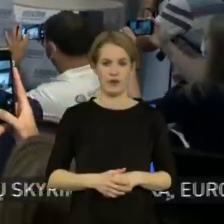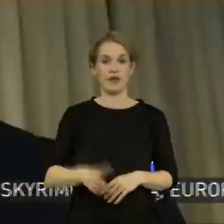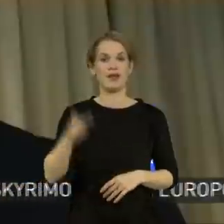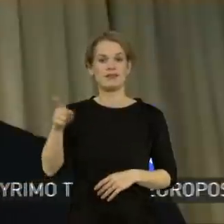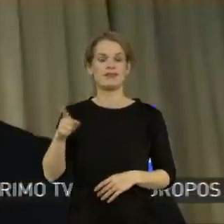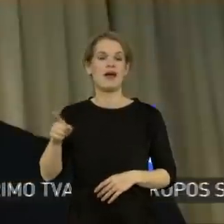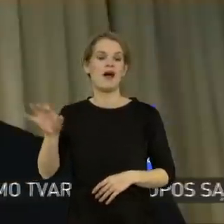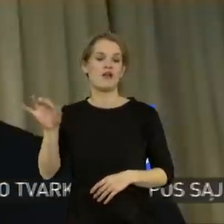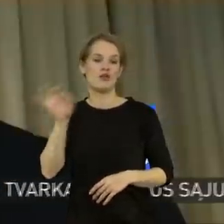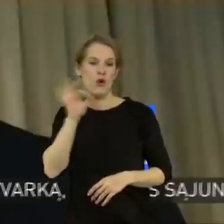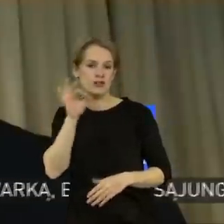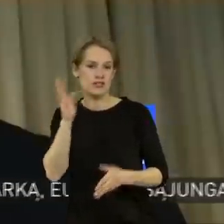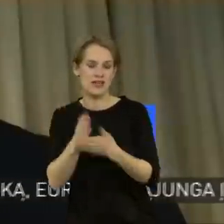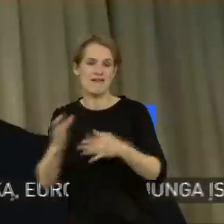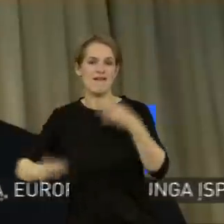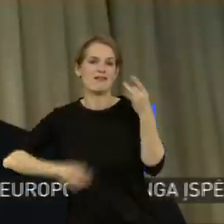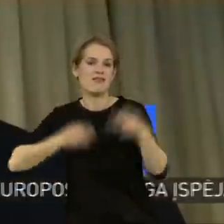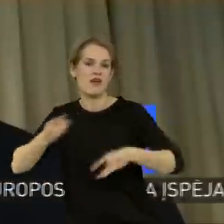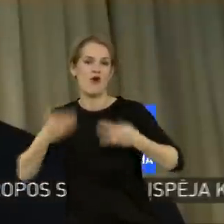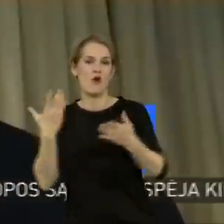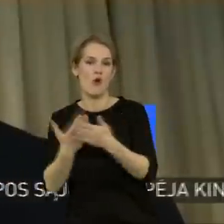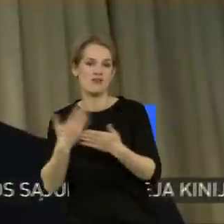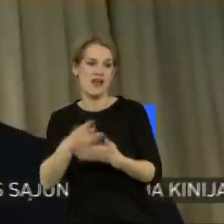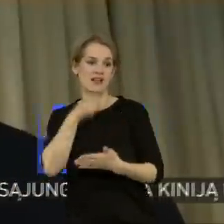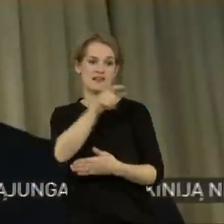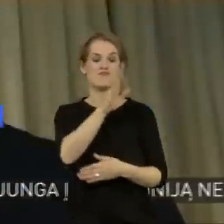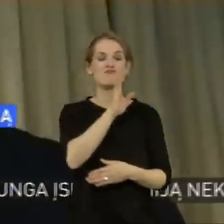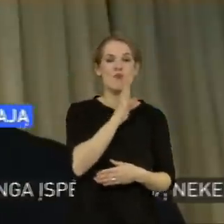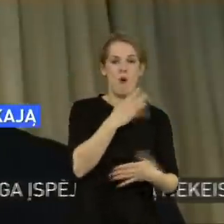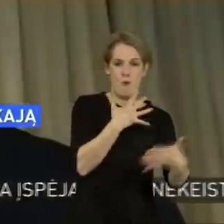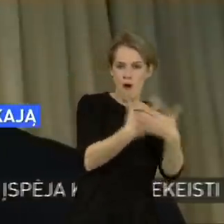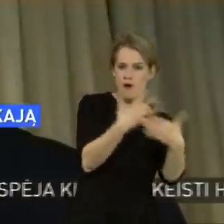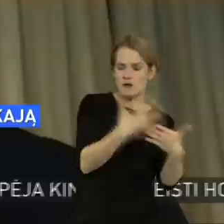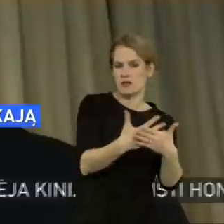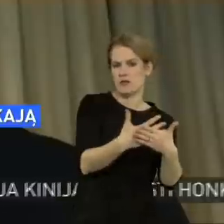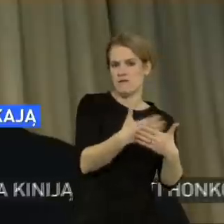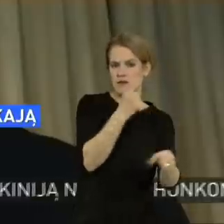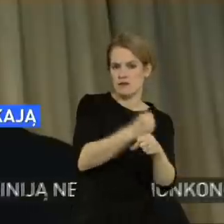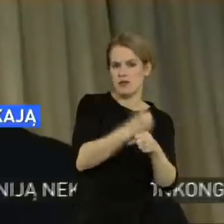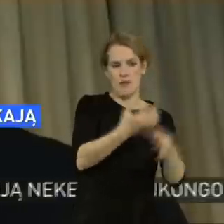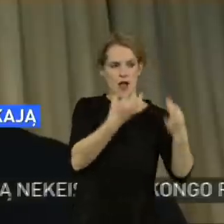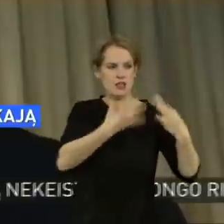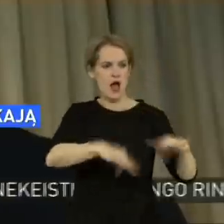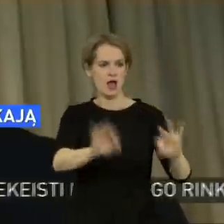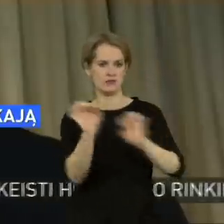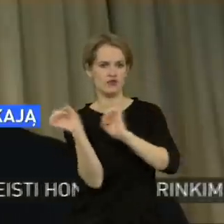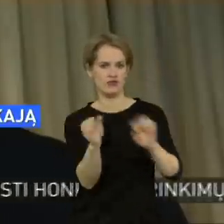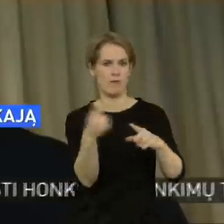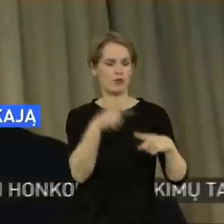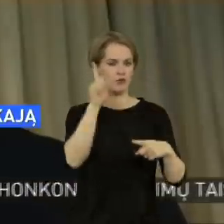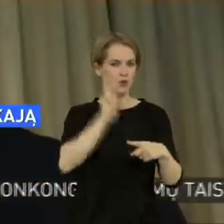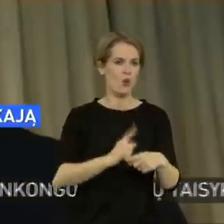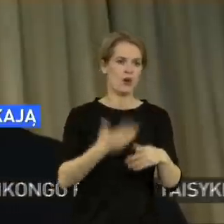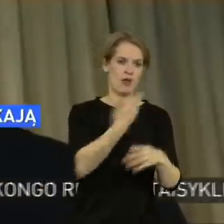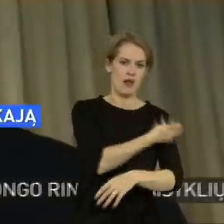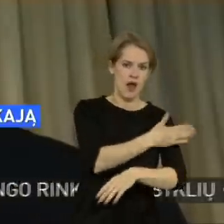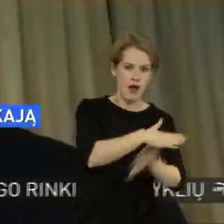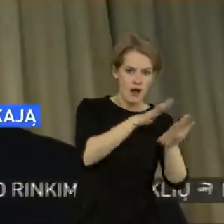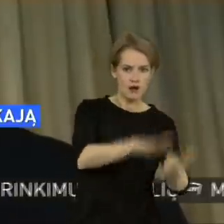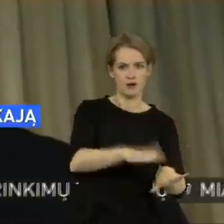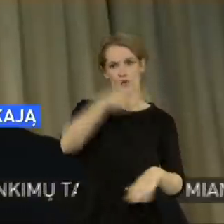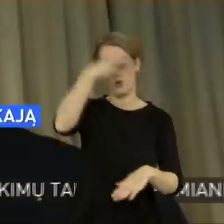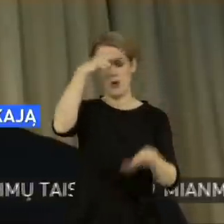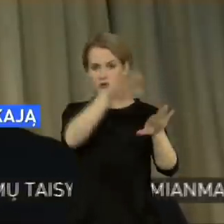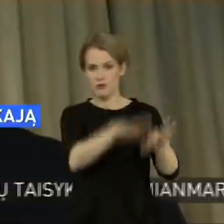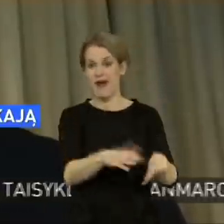su tarptautiniais lyderiais, kad į Lenkijoje Lietuvoje nepasidavė kovodama už laisvę, toliau tai tik aktyviai daro. Todėl jis ir